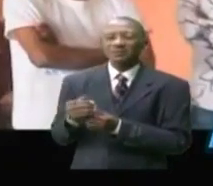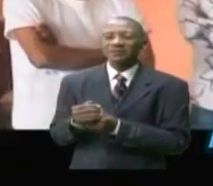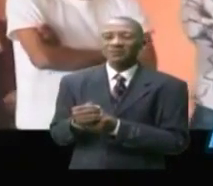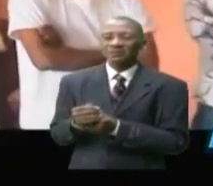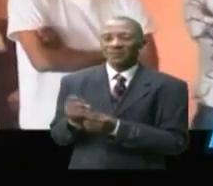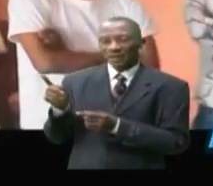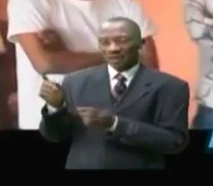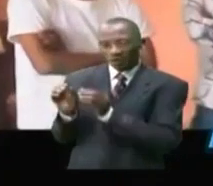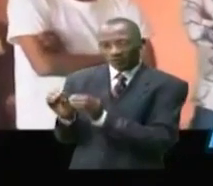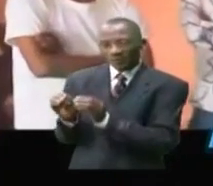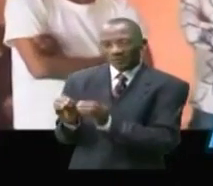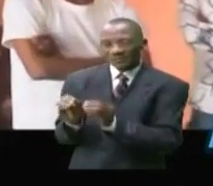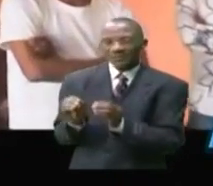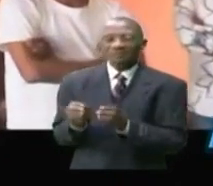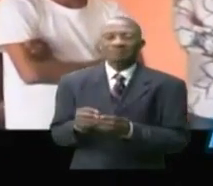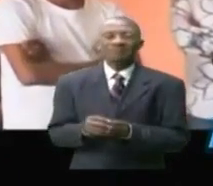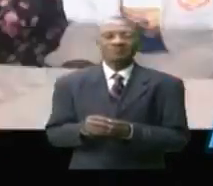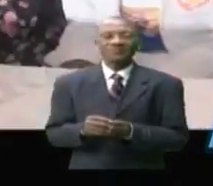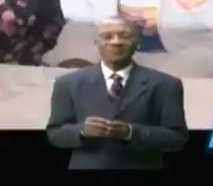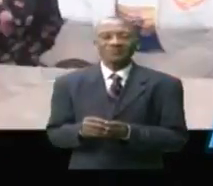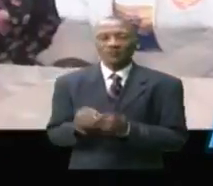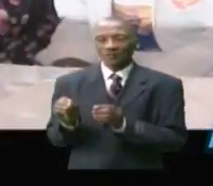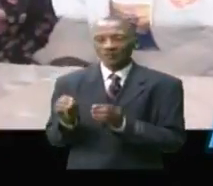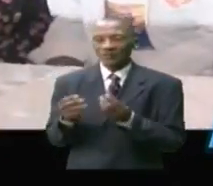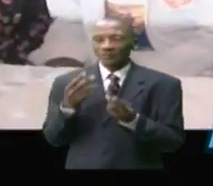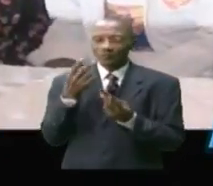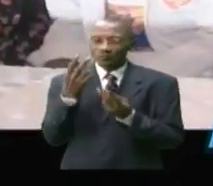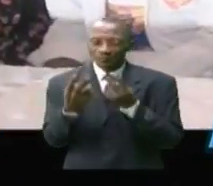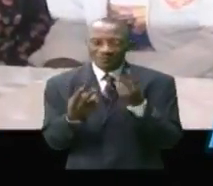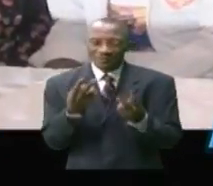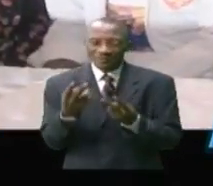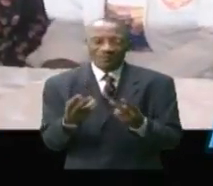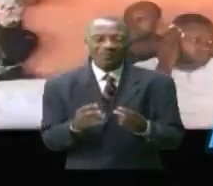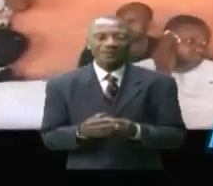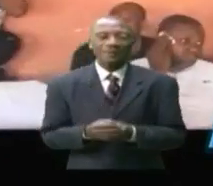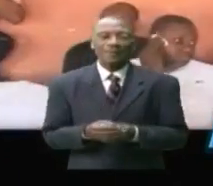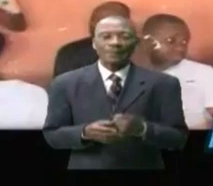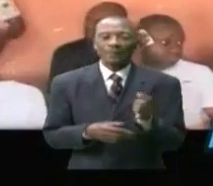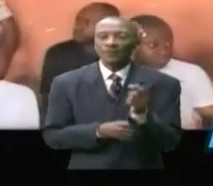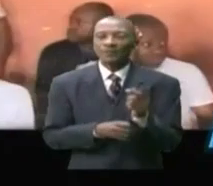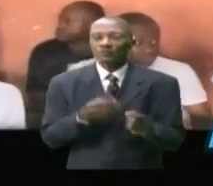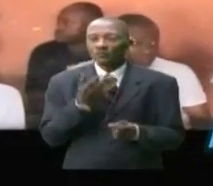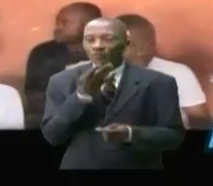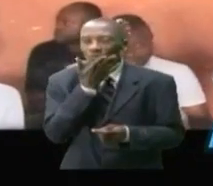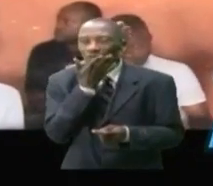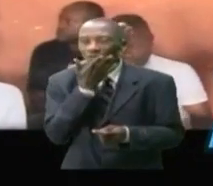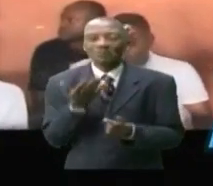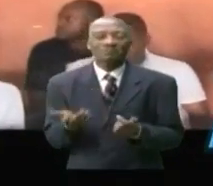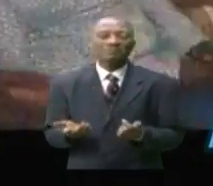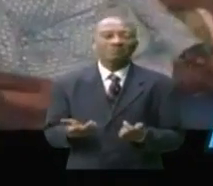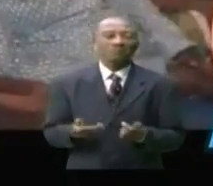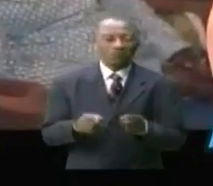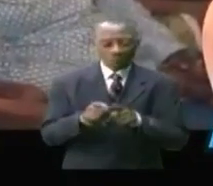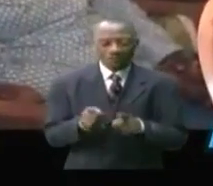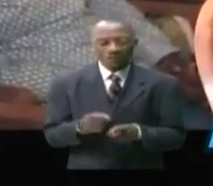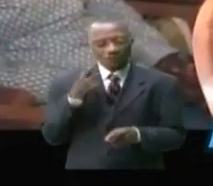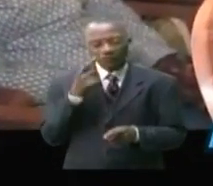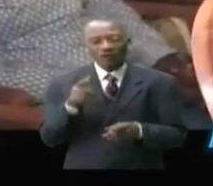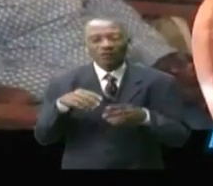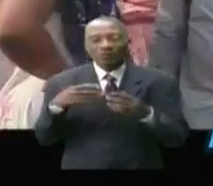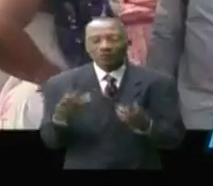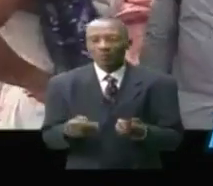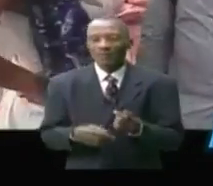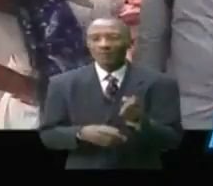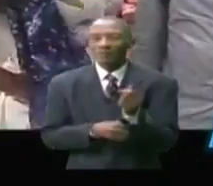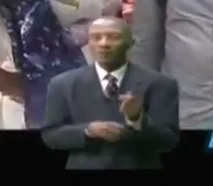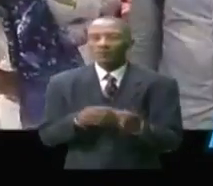leur montrer leur utilité à la société, explique José Lokassa, chef de service du marché de la liberté.